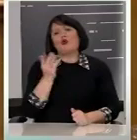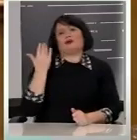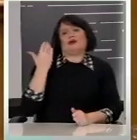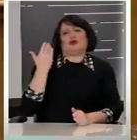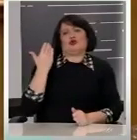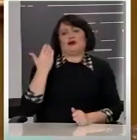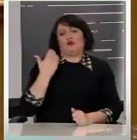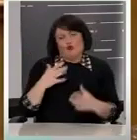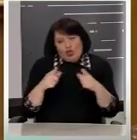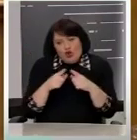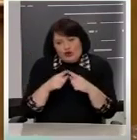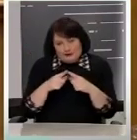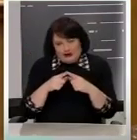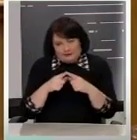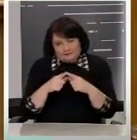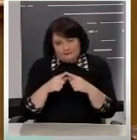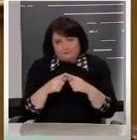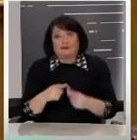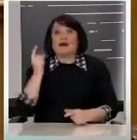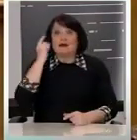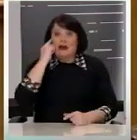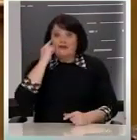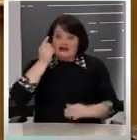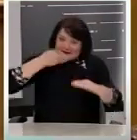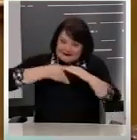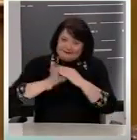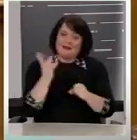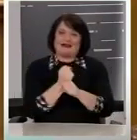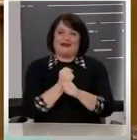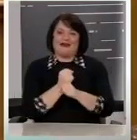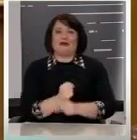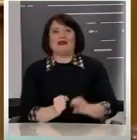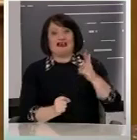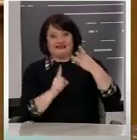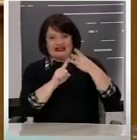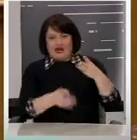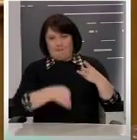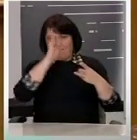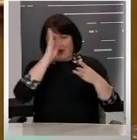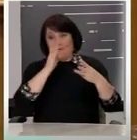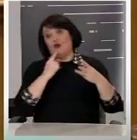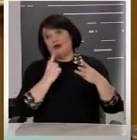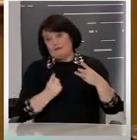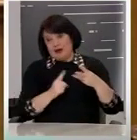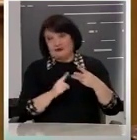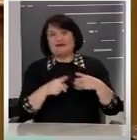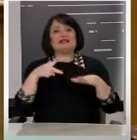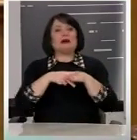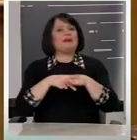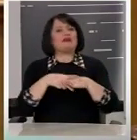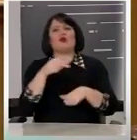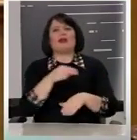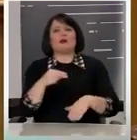όταν βγήκαμε. Και όπως καταλαβαίνετε, πέρασαμε αυτό το τεστ. Τρίτη πληγή είναι αυτό που έχει γίνει στο τραπεζικό